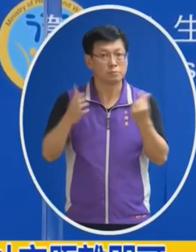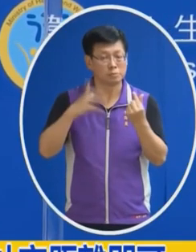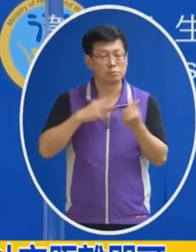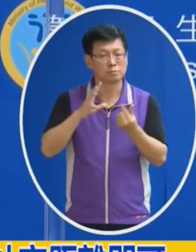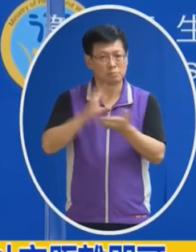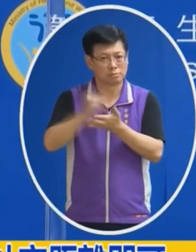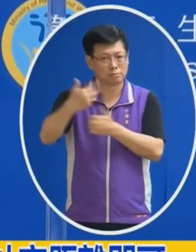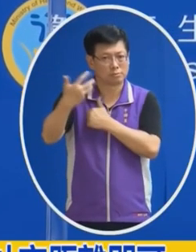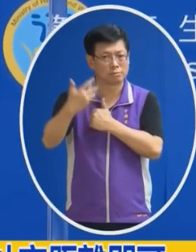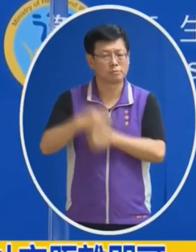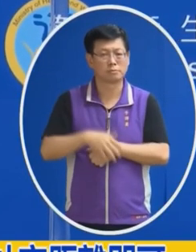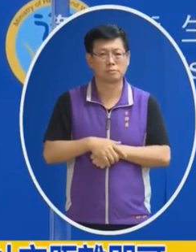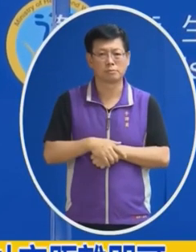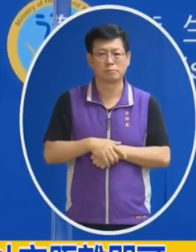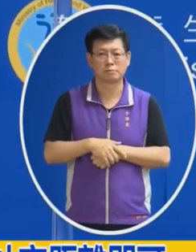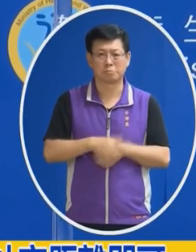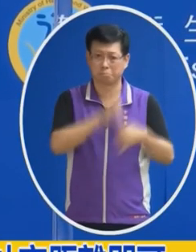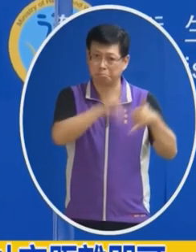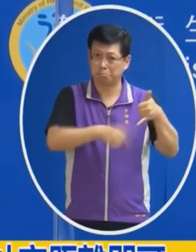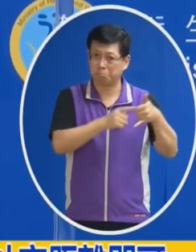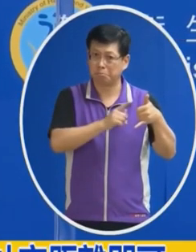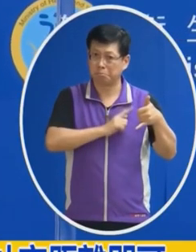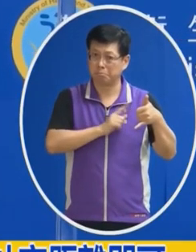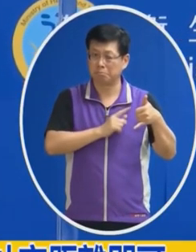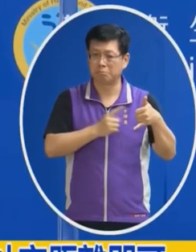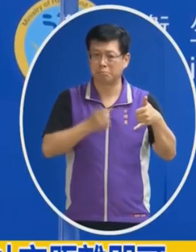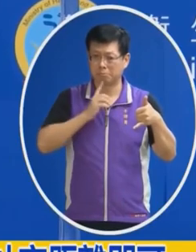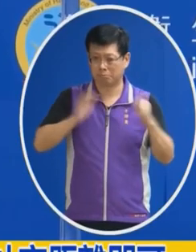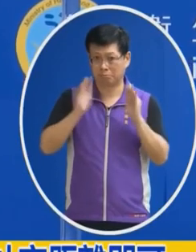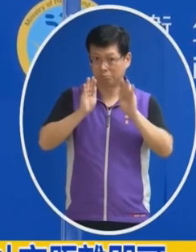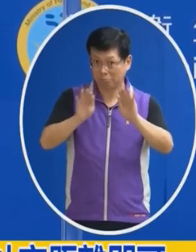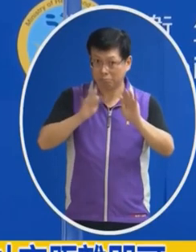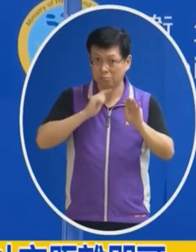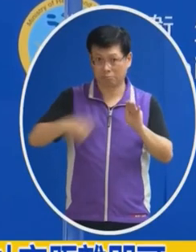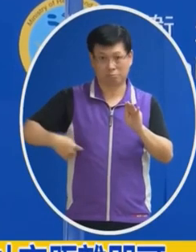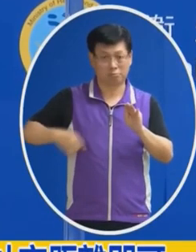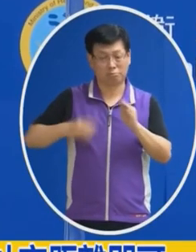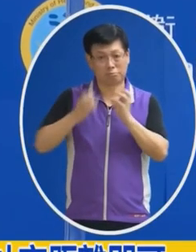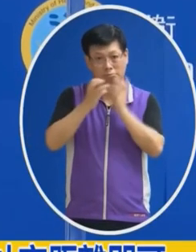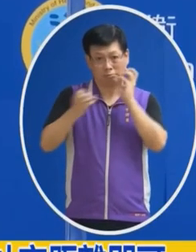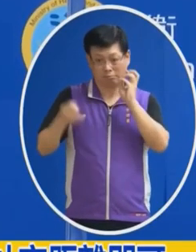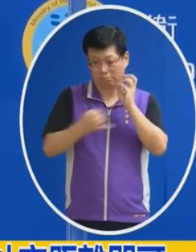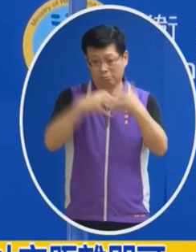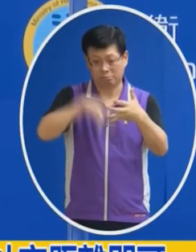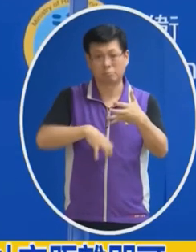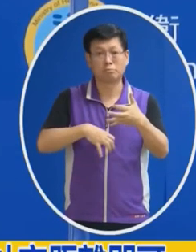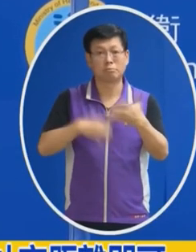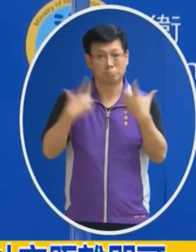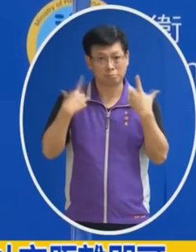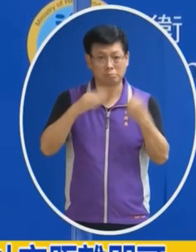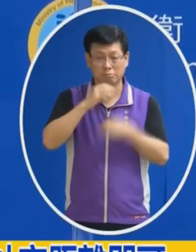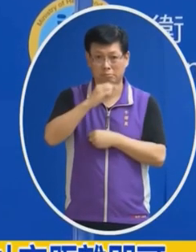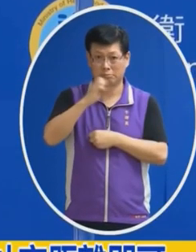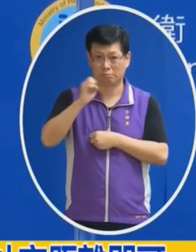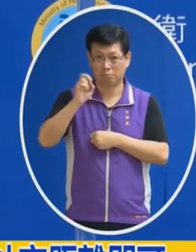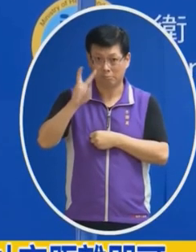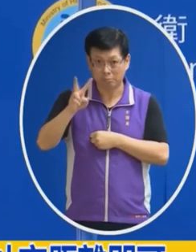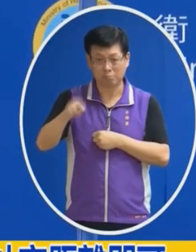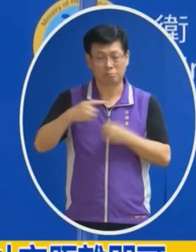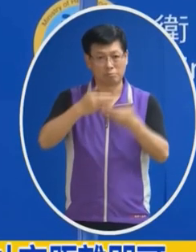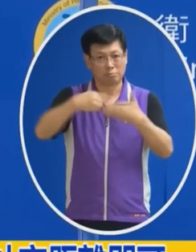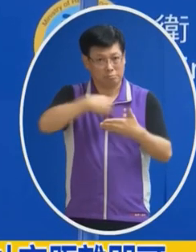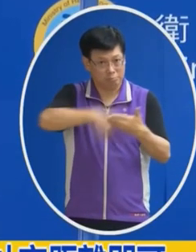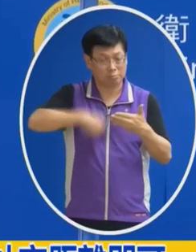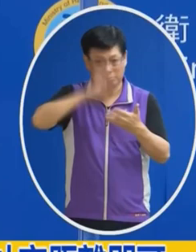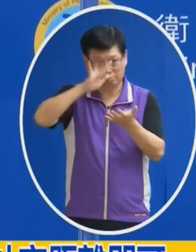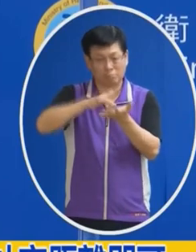朋友问过嘛，就是因为这个我们的肾脏细胞里面本身也有这个所谓 ACE2 的受体，所以病